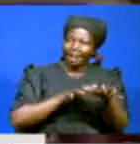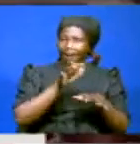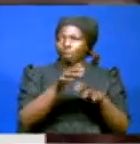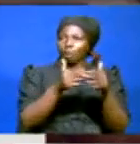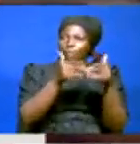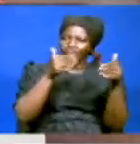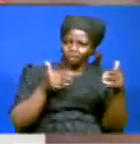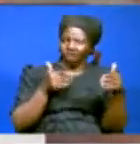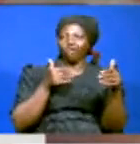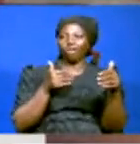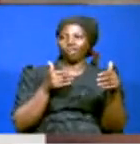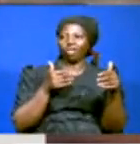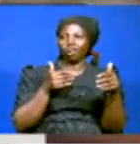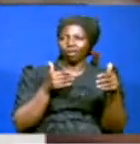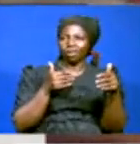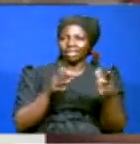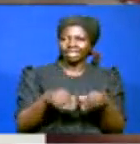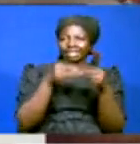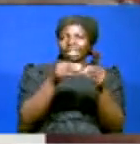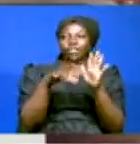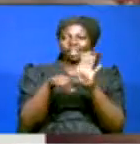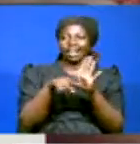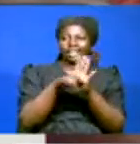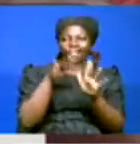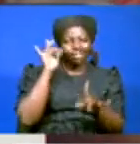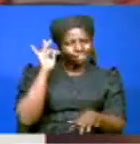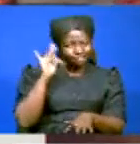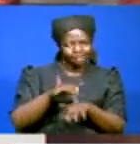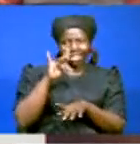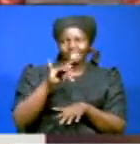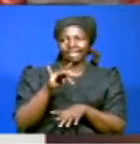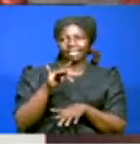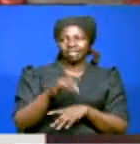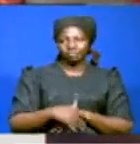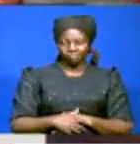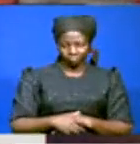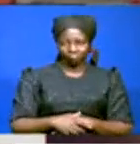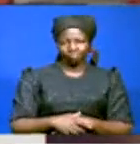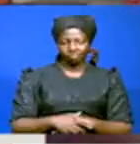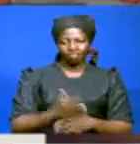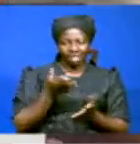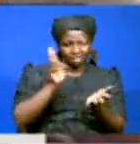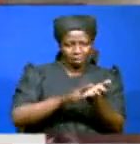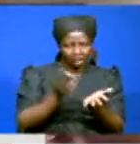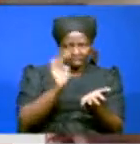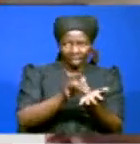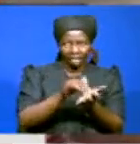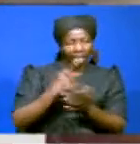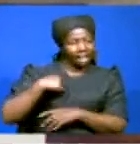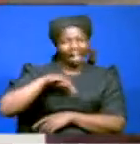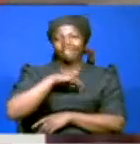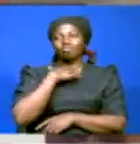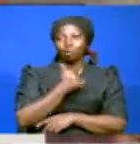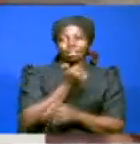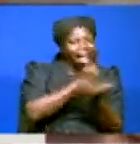madhara. Na narudia, kabla haijatoa madhara. Hatutaki hatu ambayo inachukuliwa